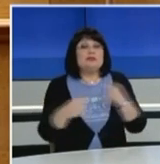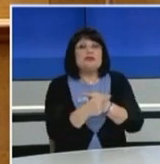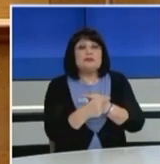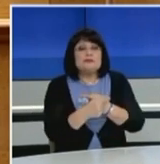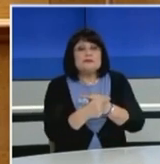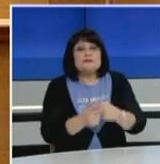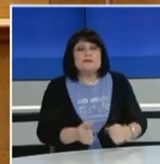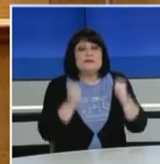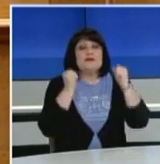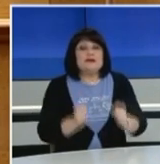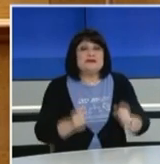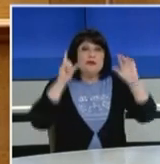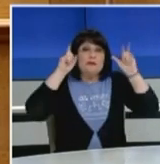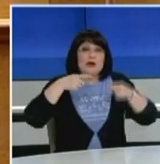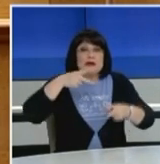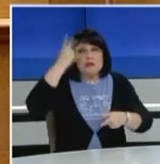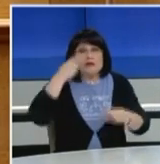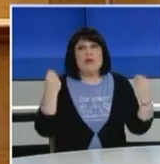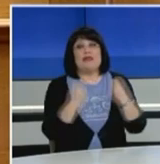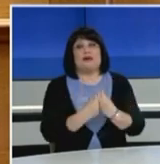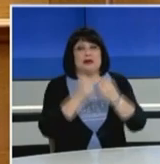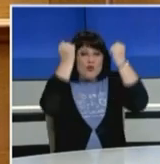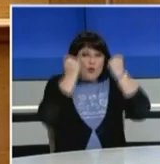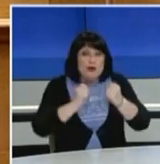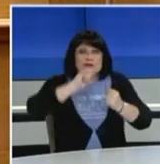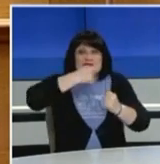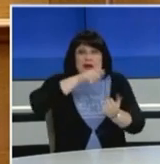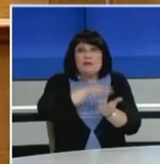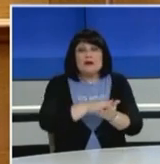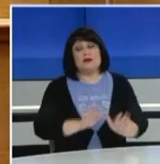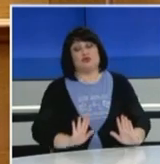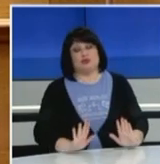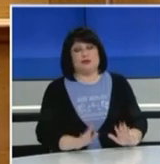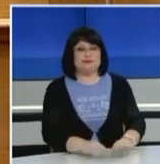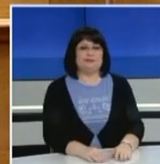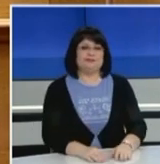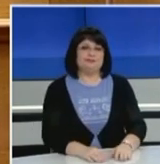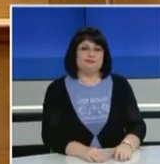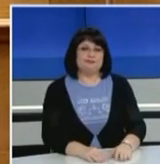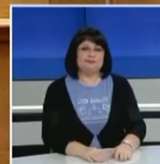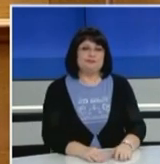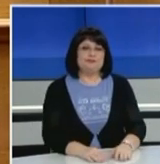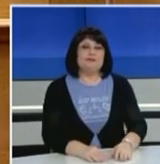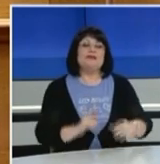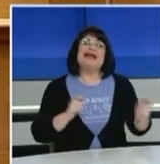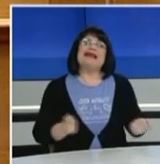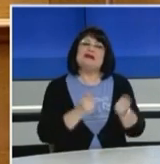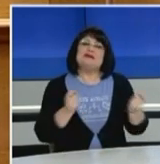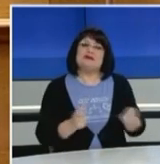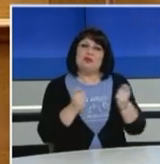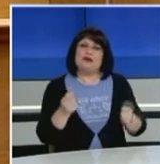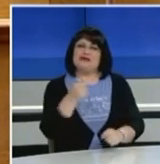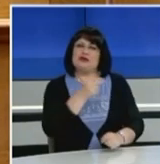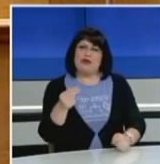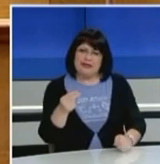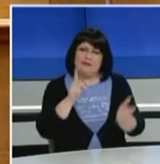με βασικά δημοκρατικά δικαιώματα, πάλι σε εισαγωγικά. Τελικά και το θεσμό χρησιμοποιήσατε όσο ήσασταν